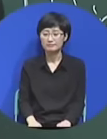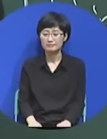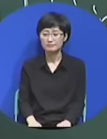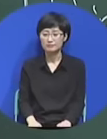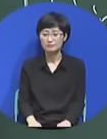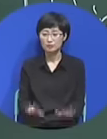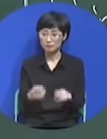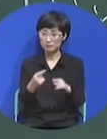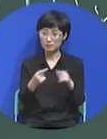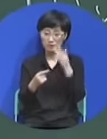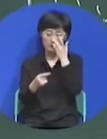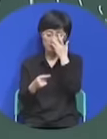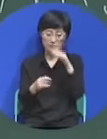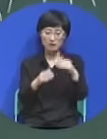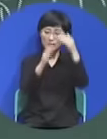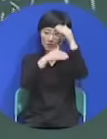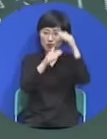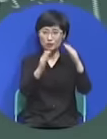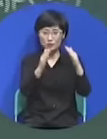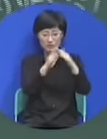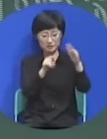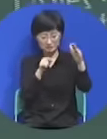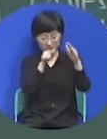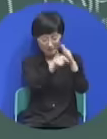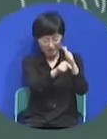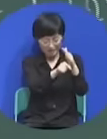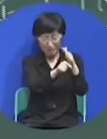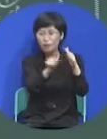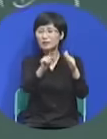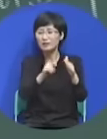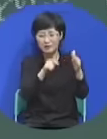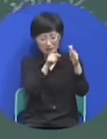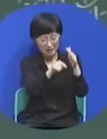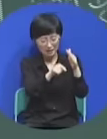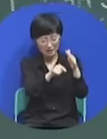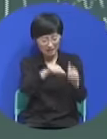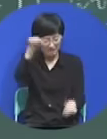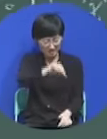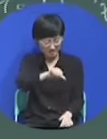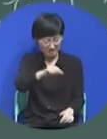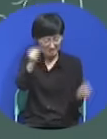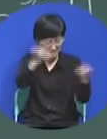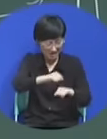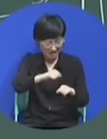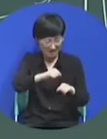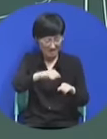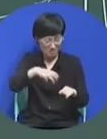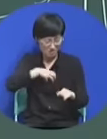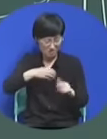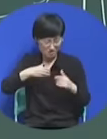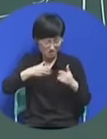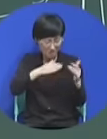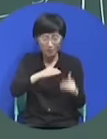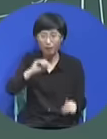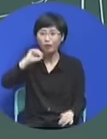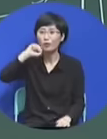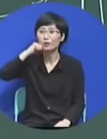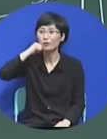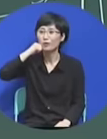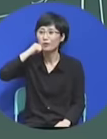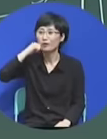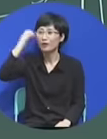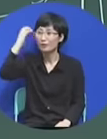그래도 신방 가가지고도 축복하고 와야지. 왜 너무 저주하겠습니까? 그래요. 당신 앞으로 꼭 망할 거니까 그래 하시고. 그래